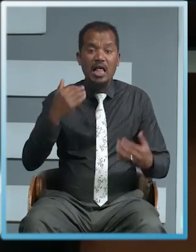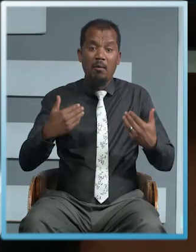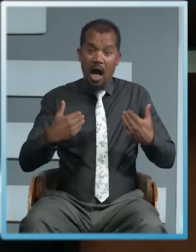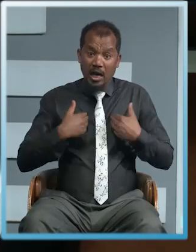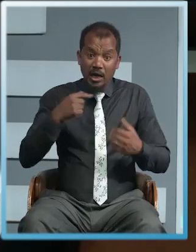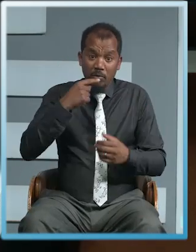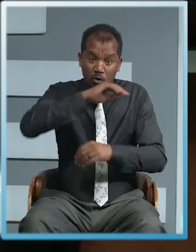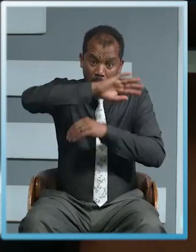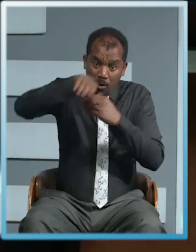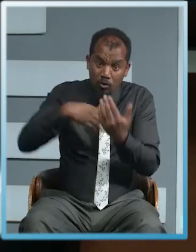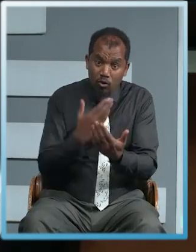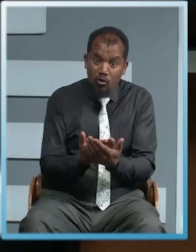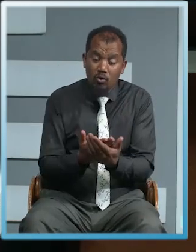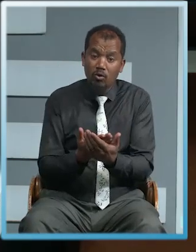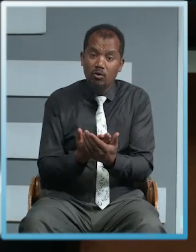ሐሳባለን የሚሉ ሁሉ